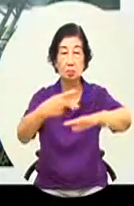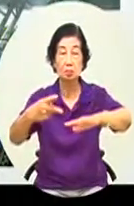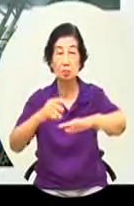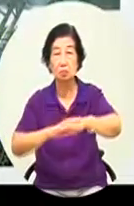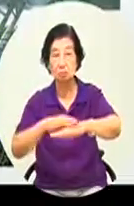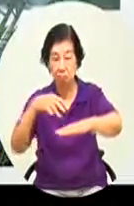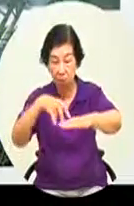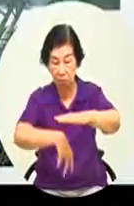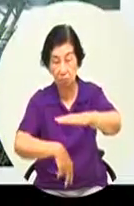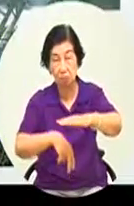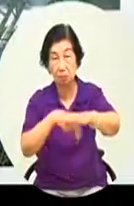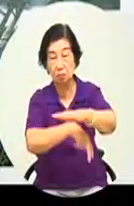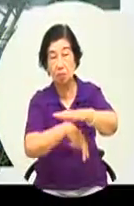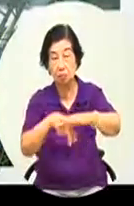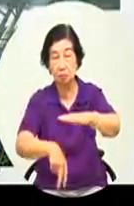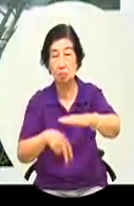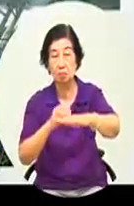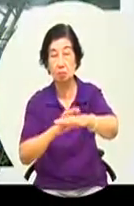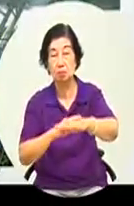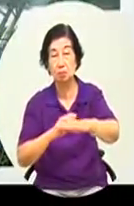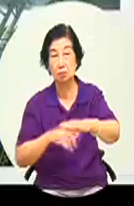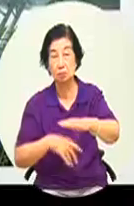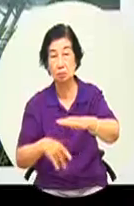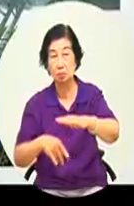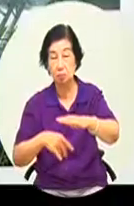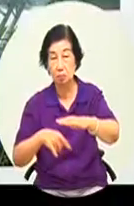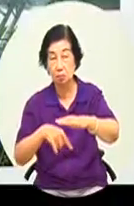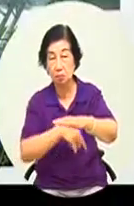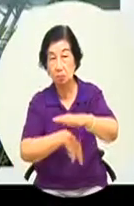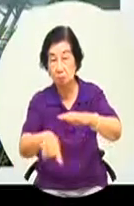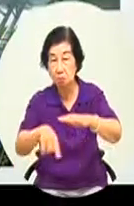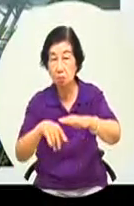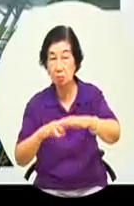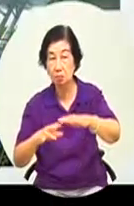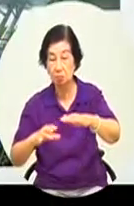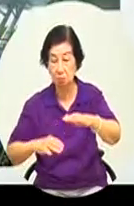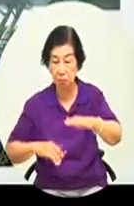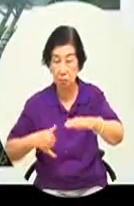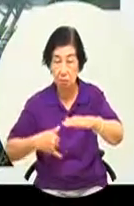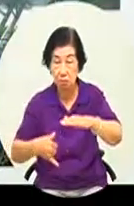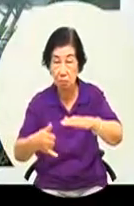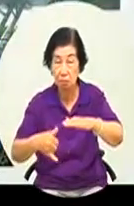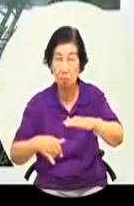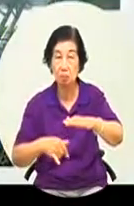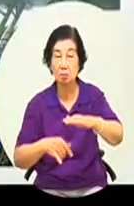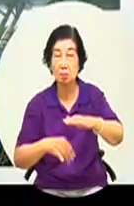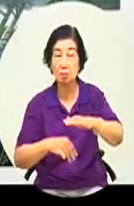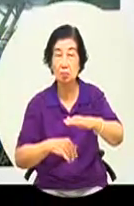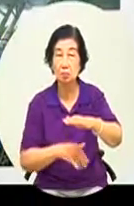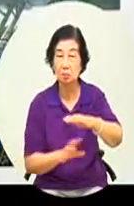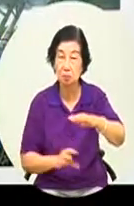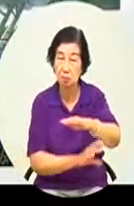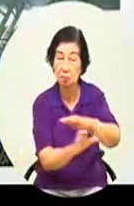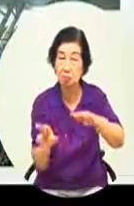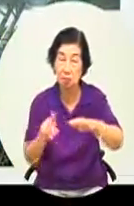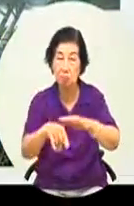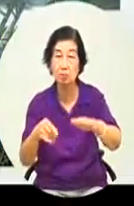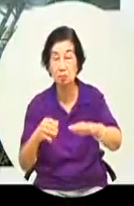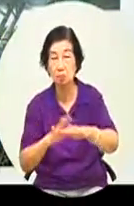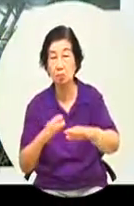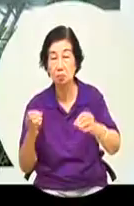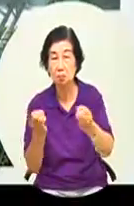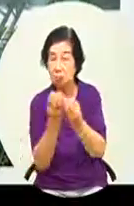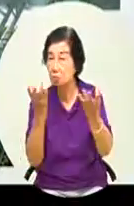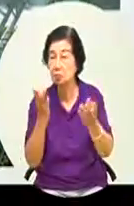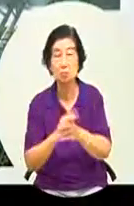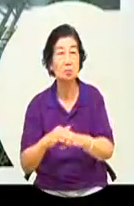道路在使用的时候，也不会造成动线的交叉。甚至不会发生车祸发生哦，这就是哦